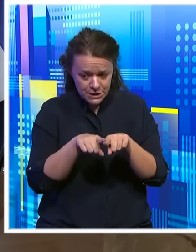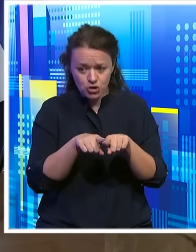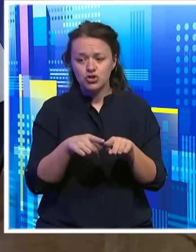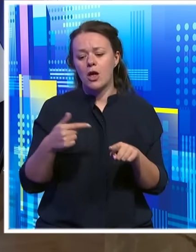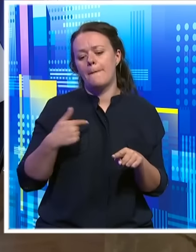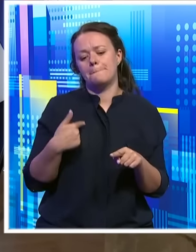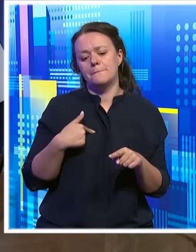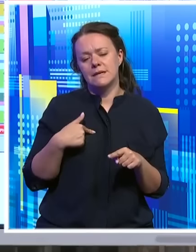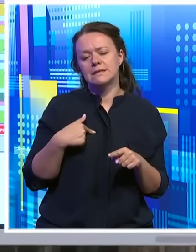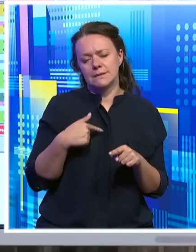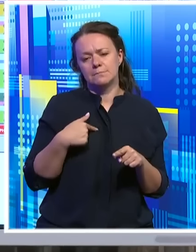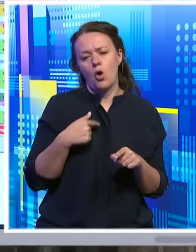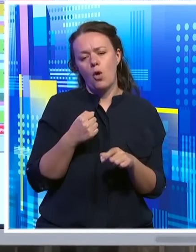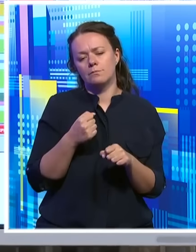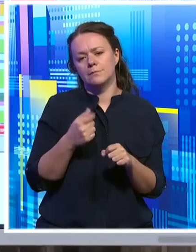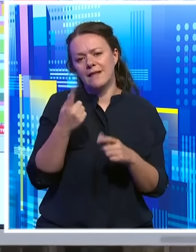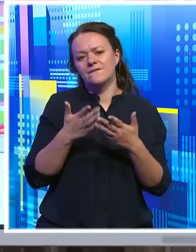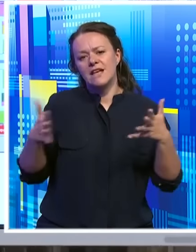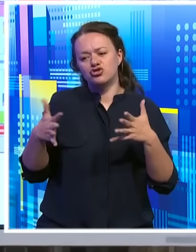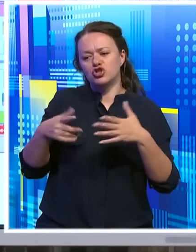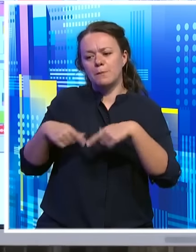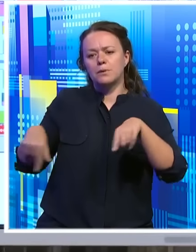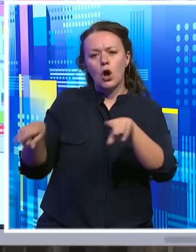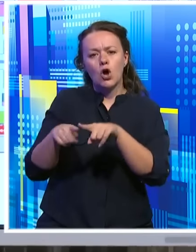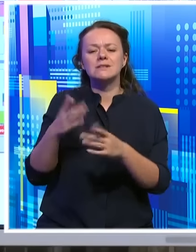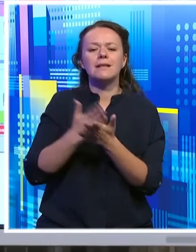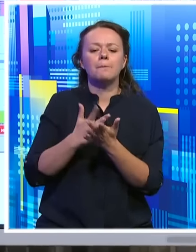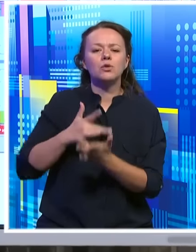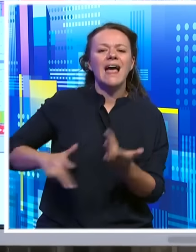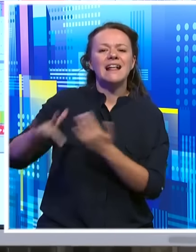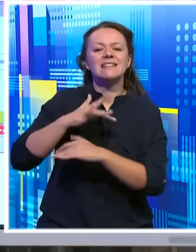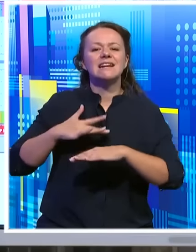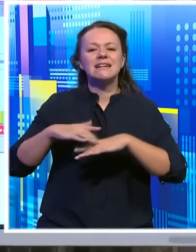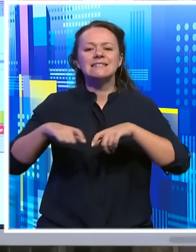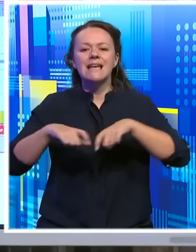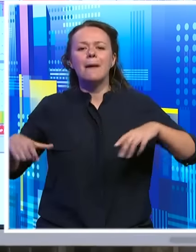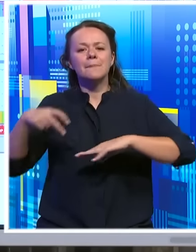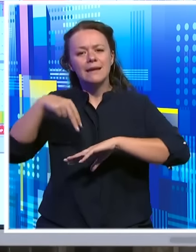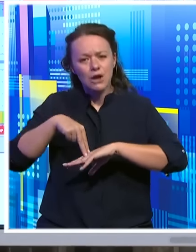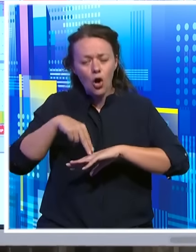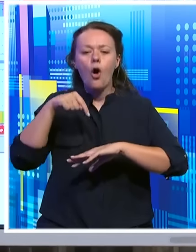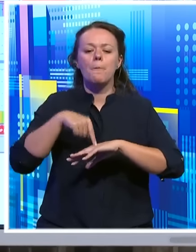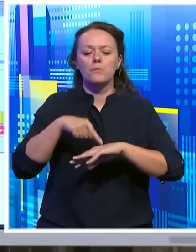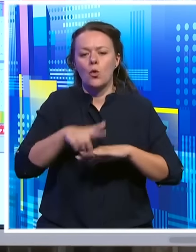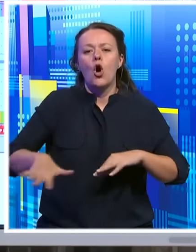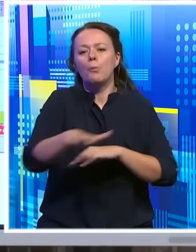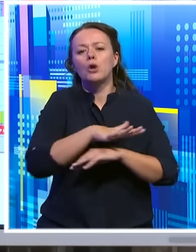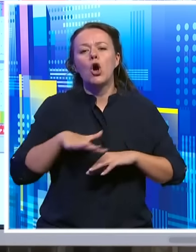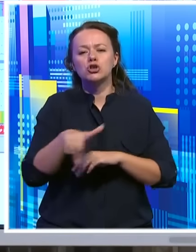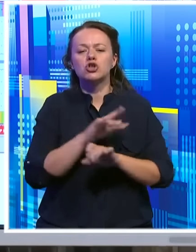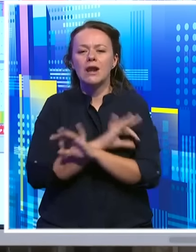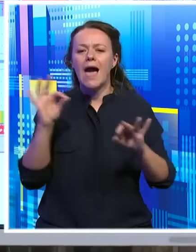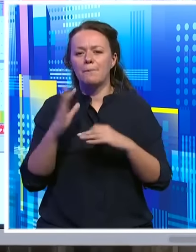veći prostor, to je koji smo nazvali Trg sa binom i prostor najboljih praksi, gde će biti i druge